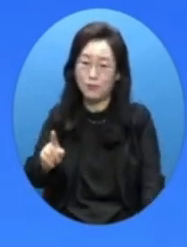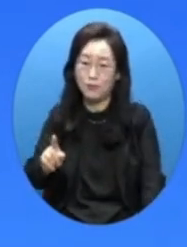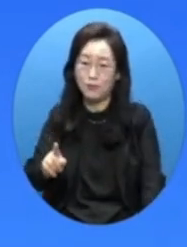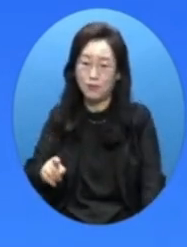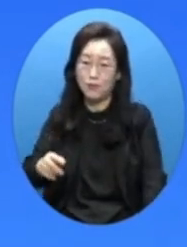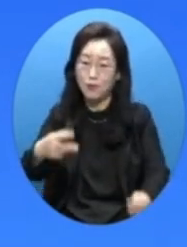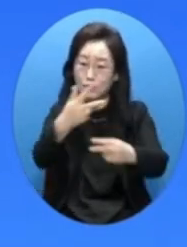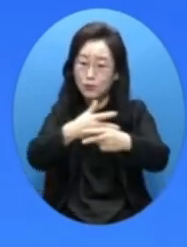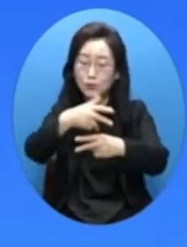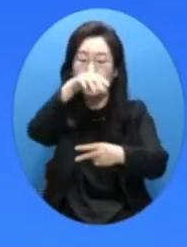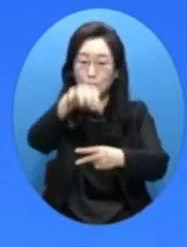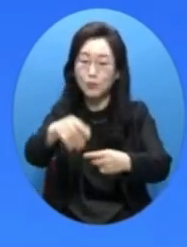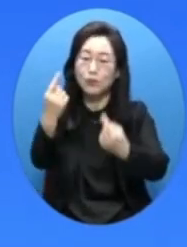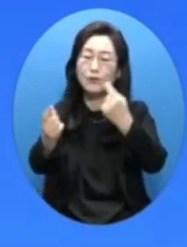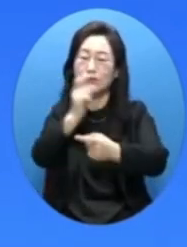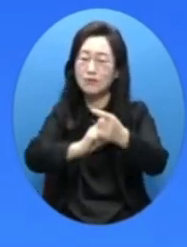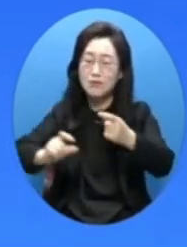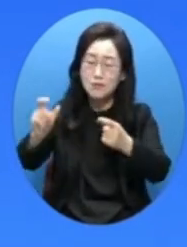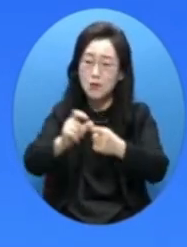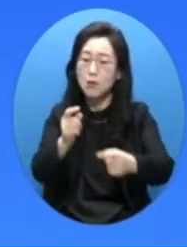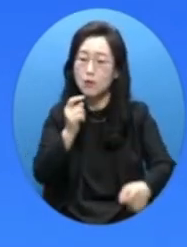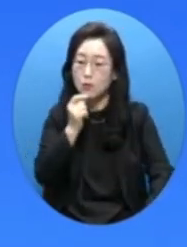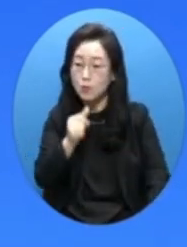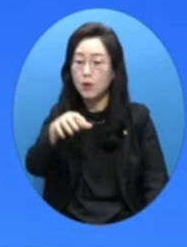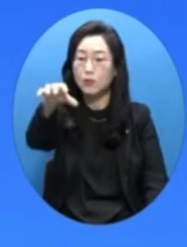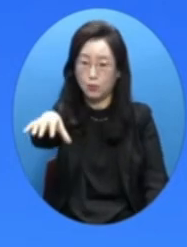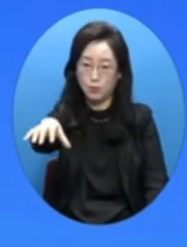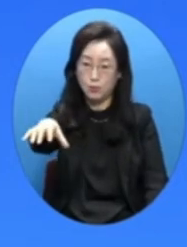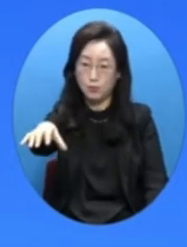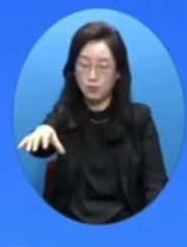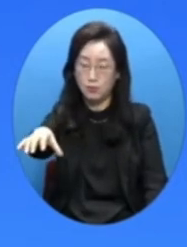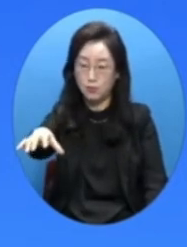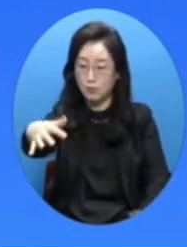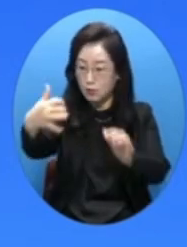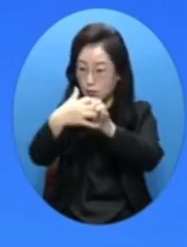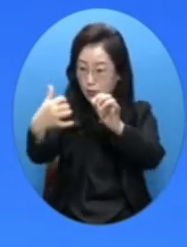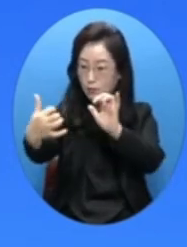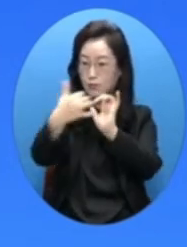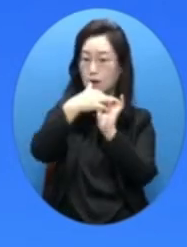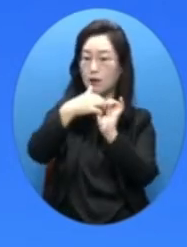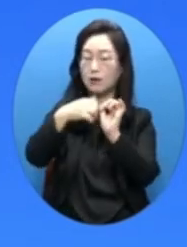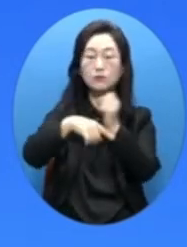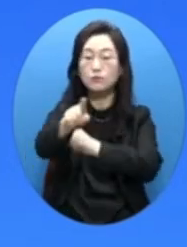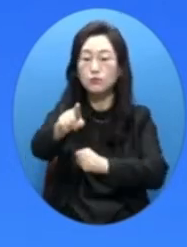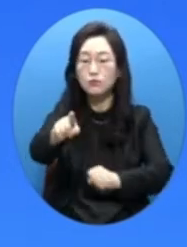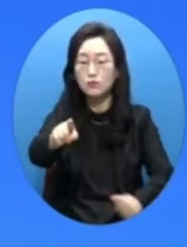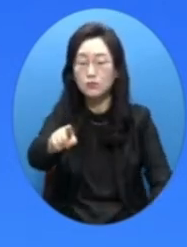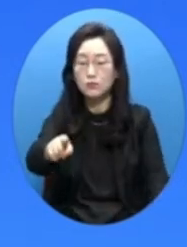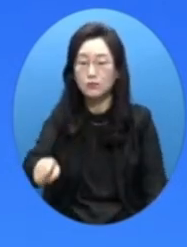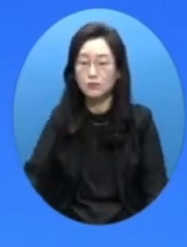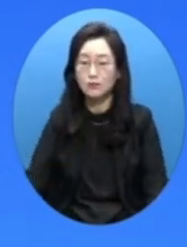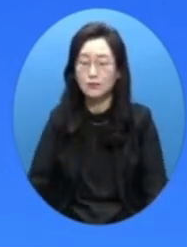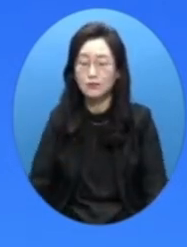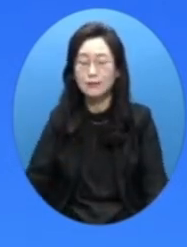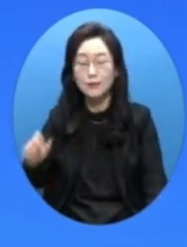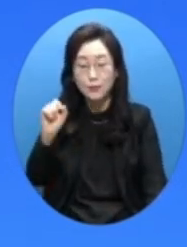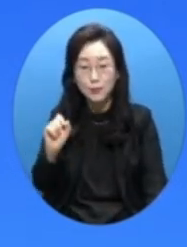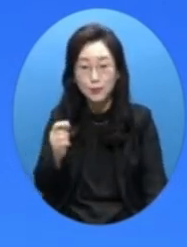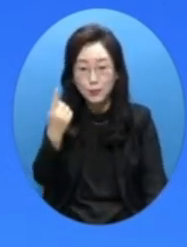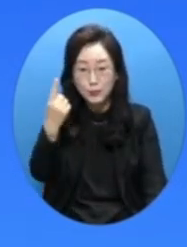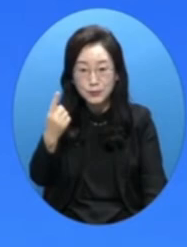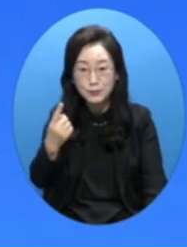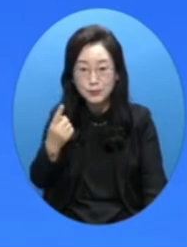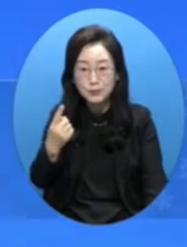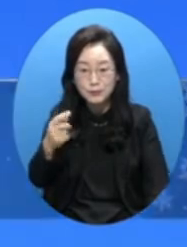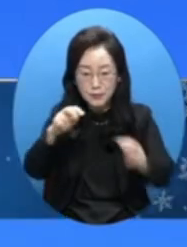요리보다 훨씬 적은 성에서 이렇게 참패를 당한 원인이 어디 있습니까 그 원인은